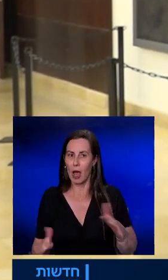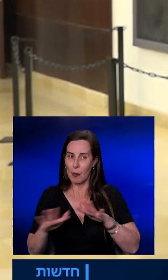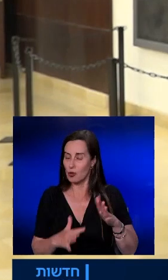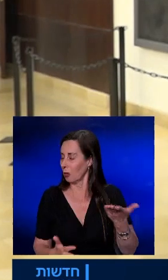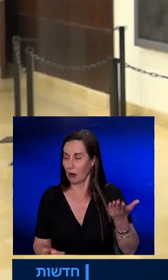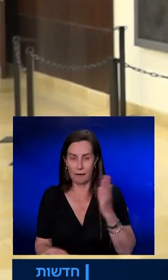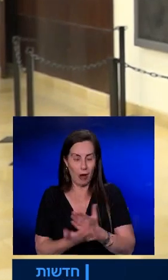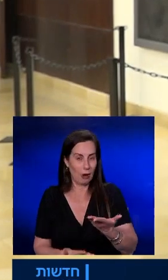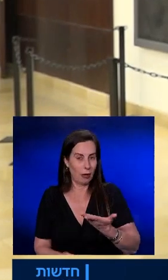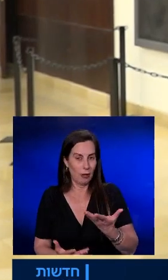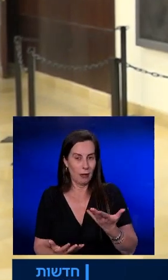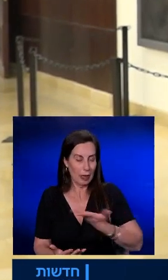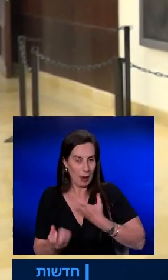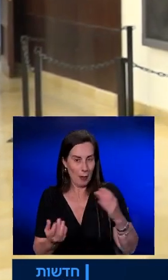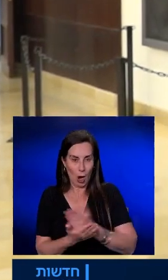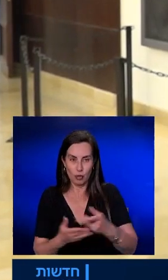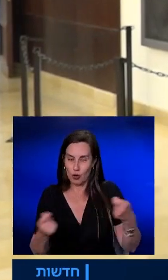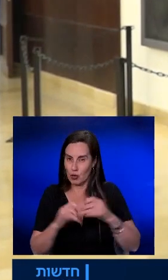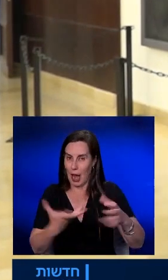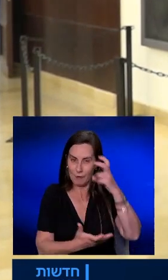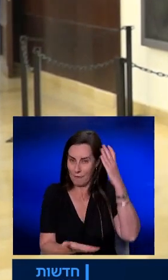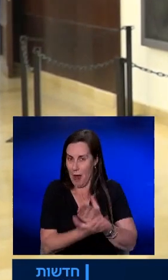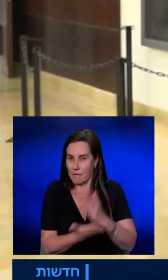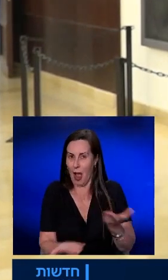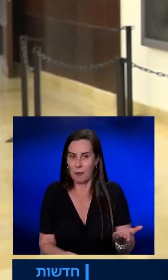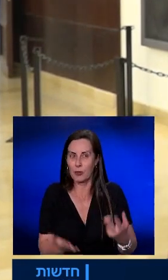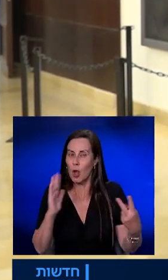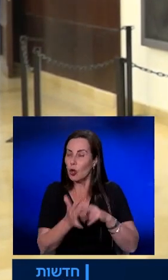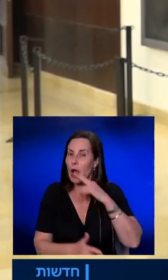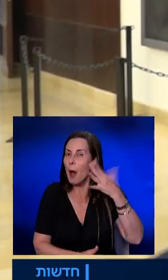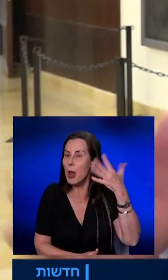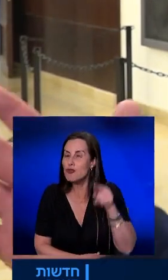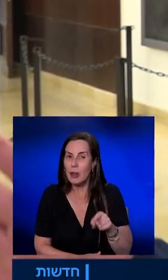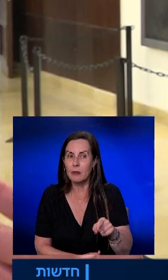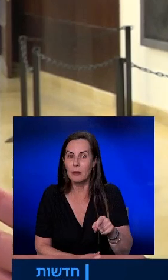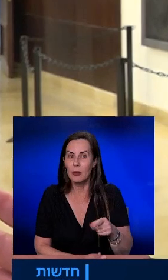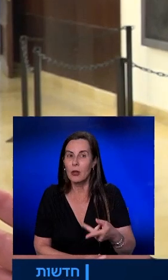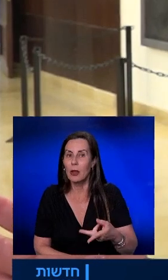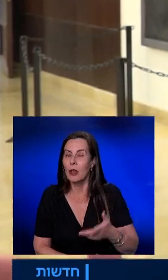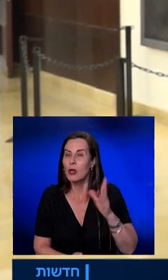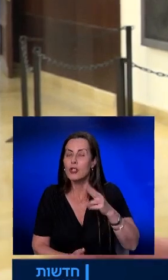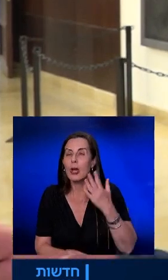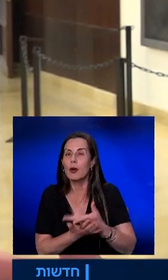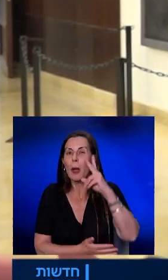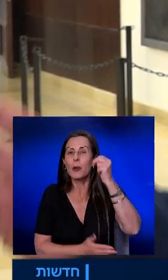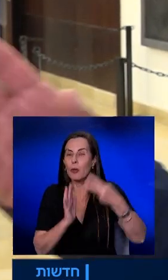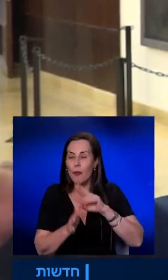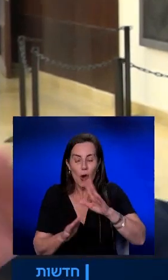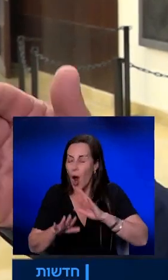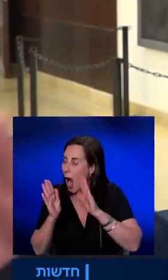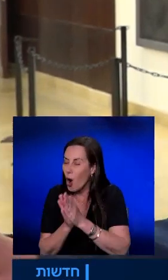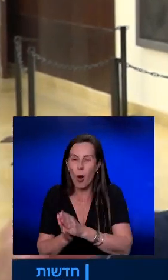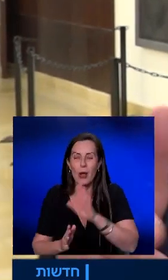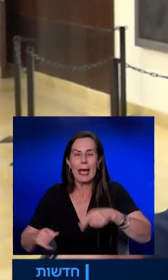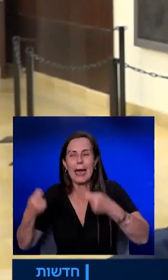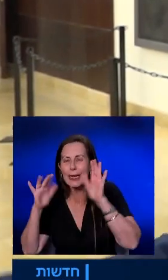קיבלה המון החלטות שנוגעות לחברה הערבית. תוכנית חומש שהיא מעל ל-20 תוכניות חומש, בכל התחומים.